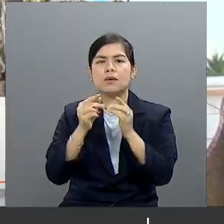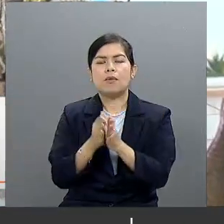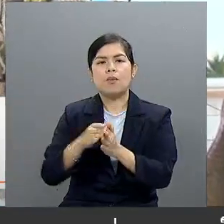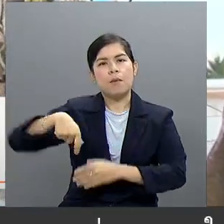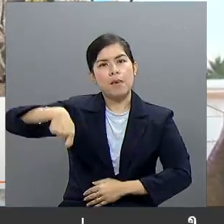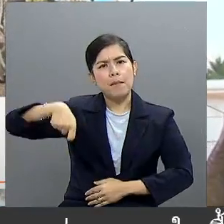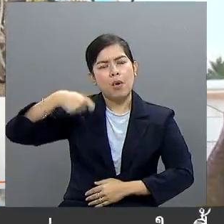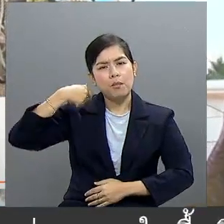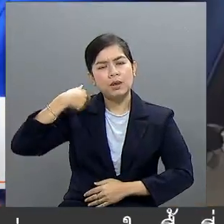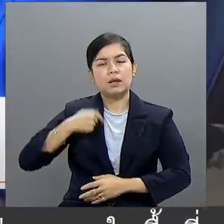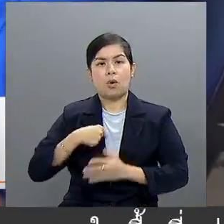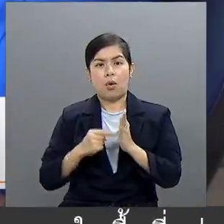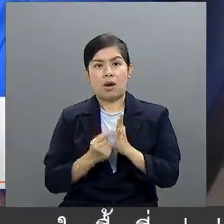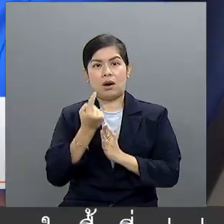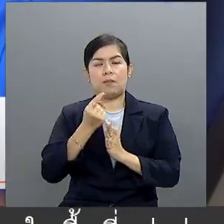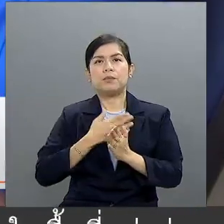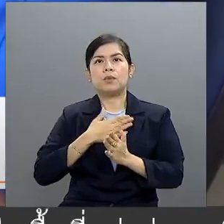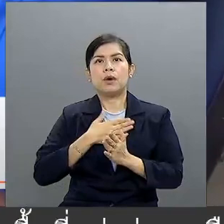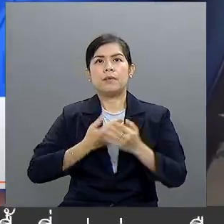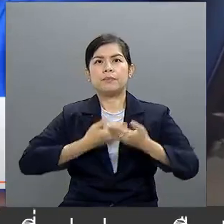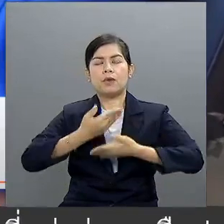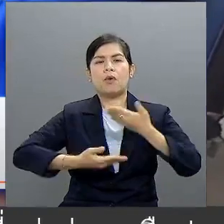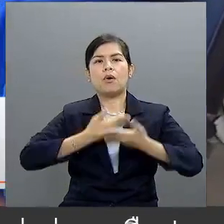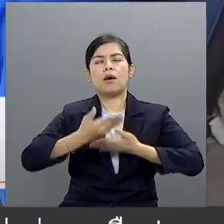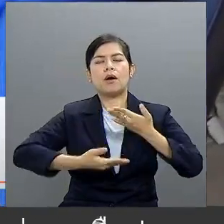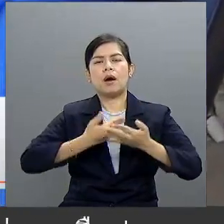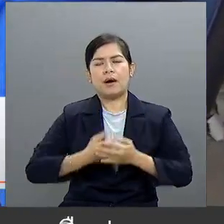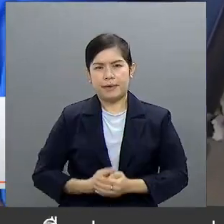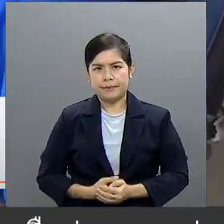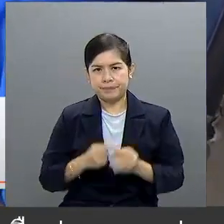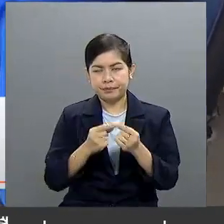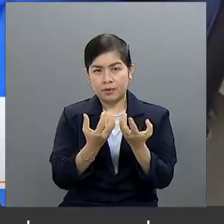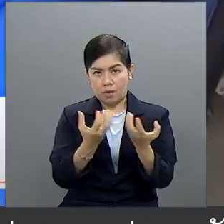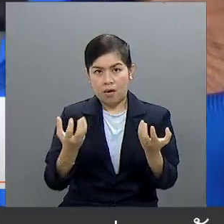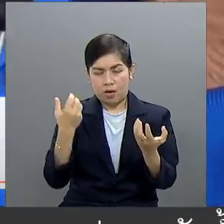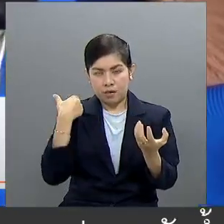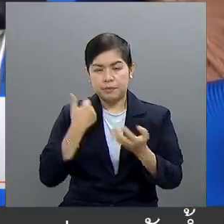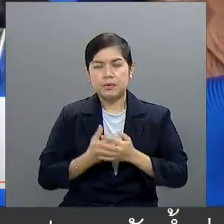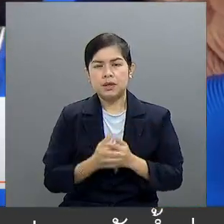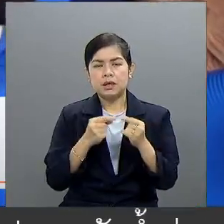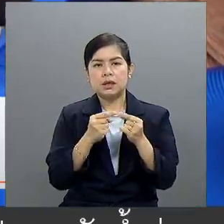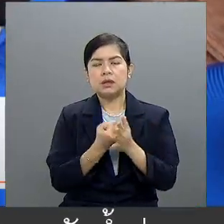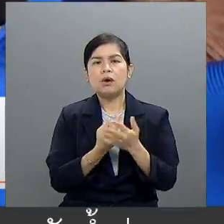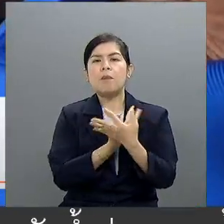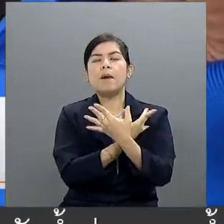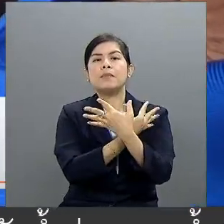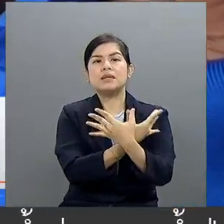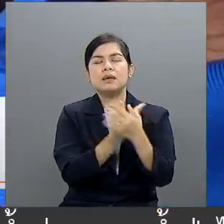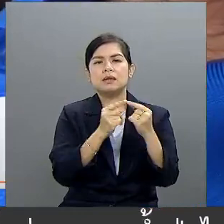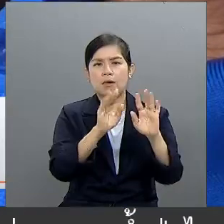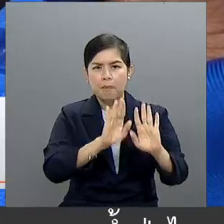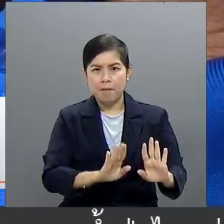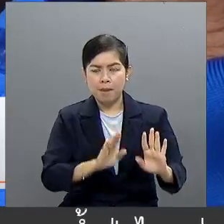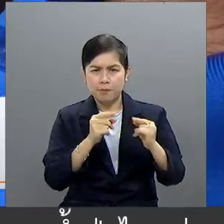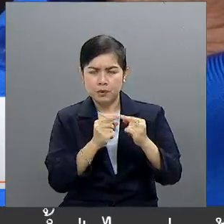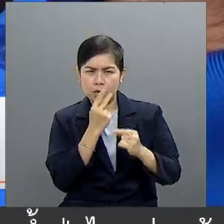ายผีเสื้อใบใยบัวมาก่อนซึ่งเป็นงานที่พาณิชย์จังหวัดสงขลาวันแรกก็มีคนเห็นผีเสื้อใยบัวก็พ